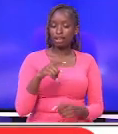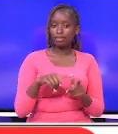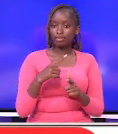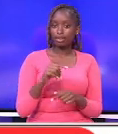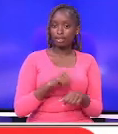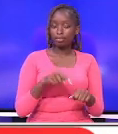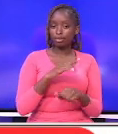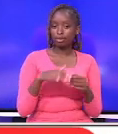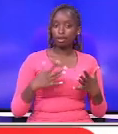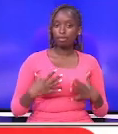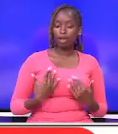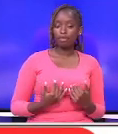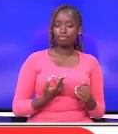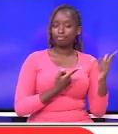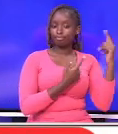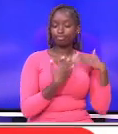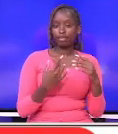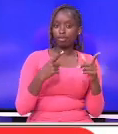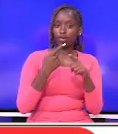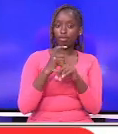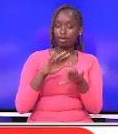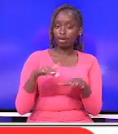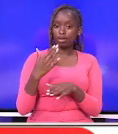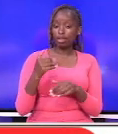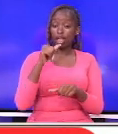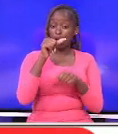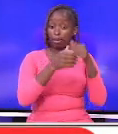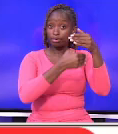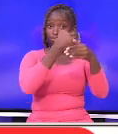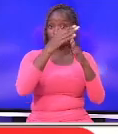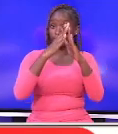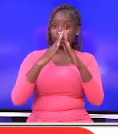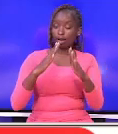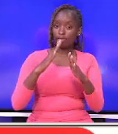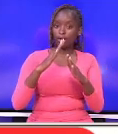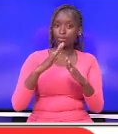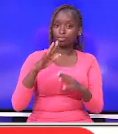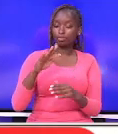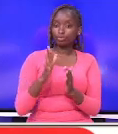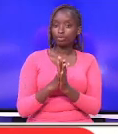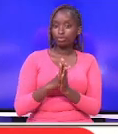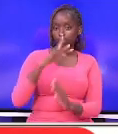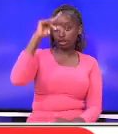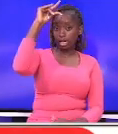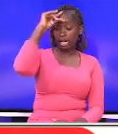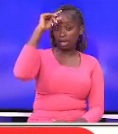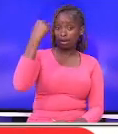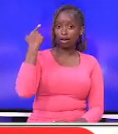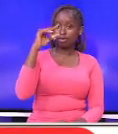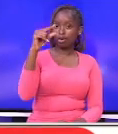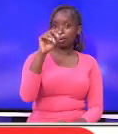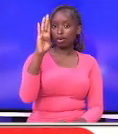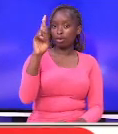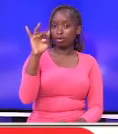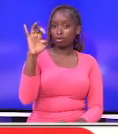kuondoka kwa muda katika mtaa huo ili kuruhusu ujenzi wa nyumba za bei nafuu na serikali. Gabriel Muli, afisa kutoka idara ya